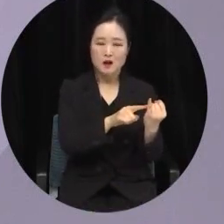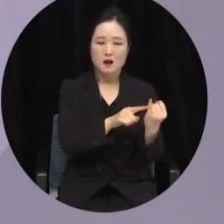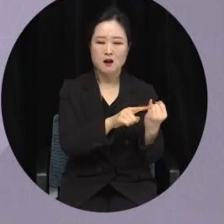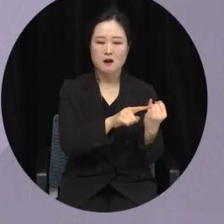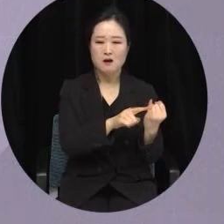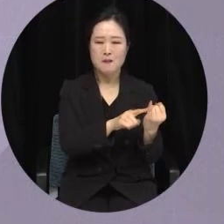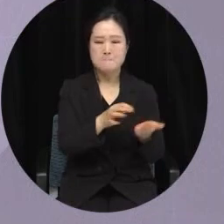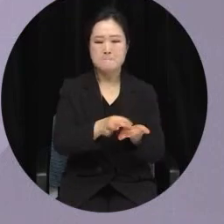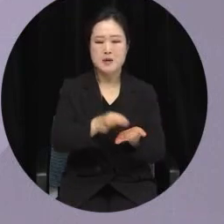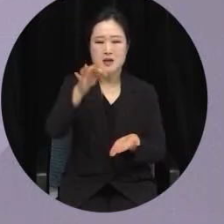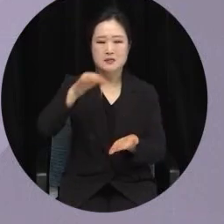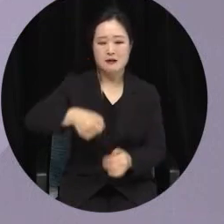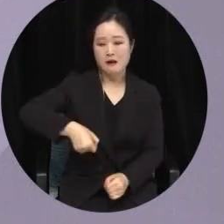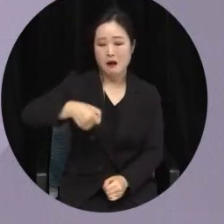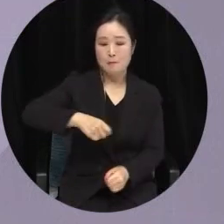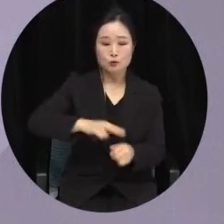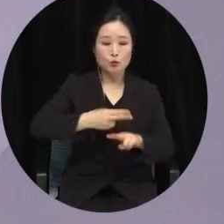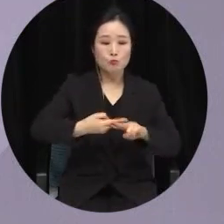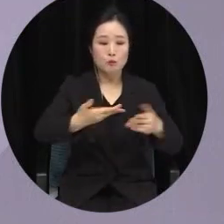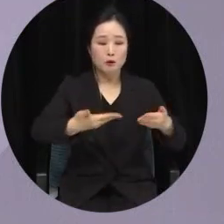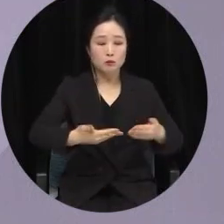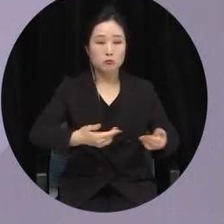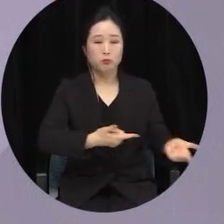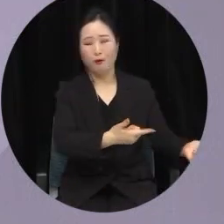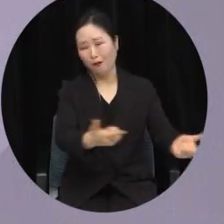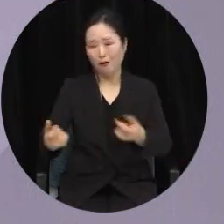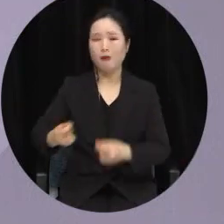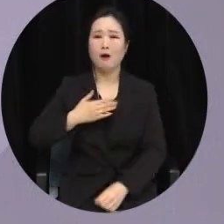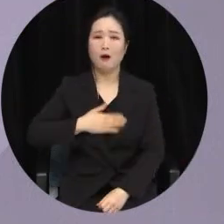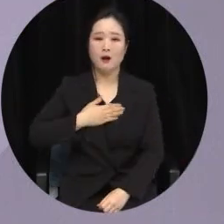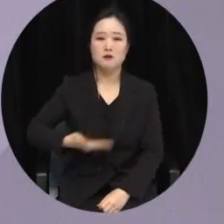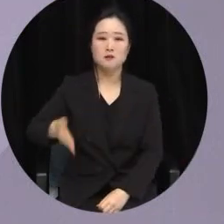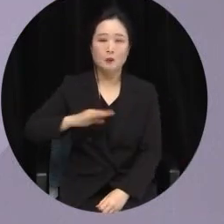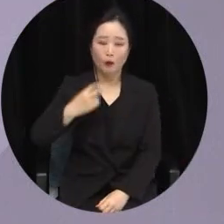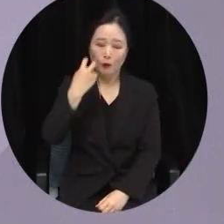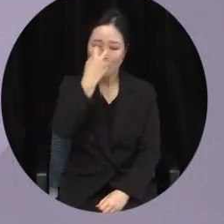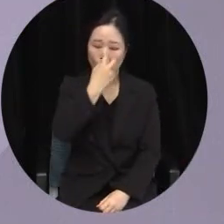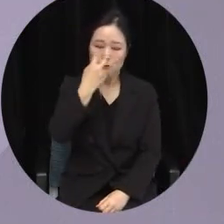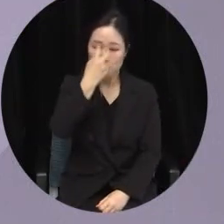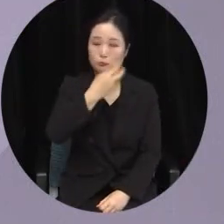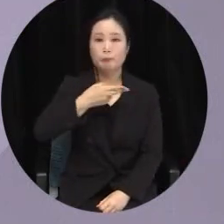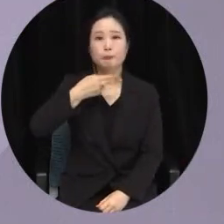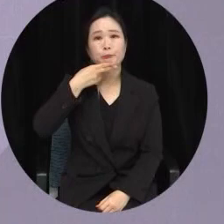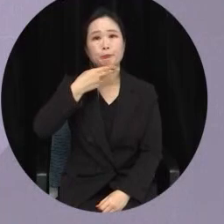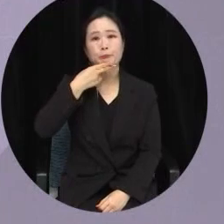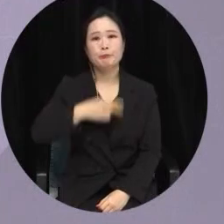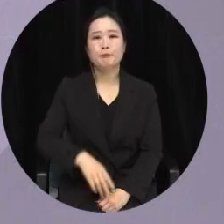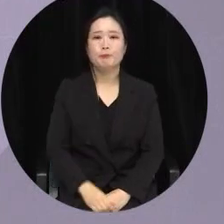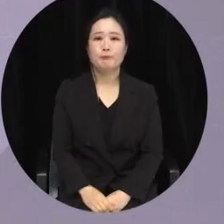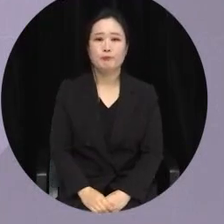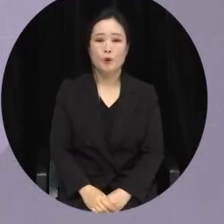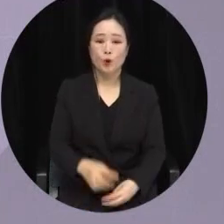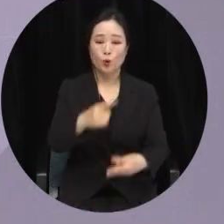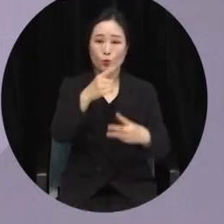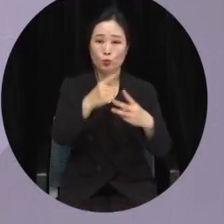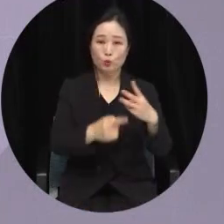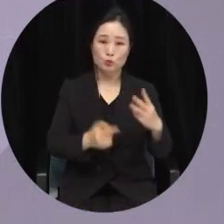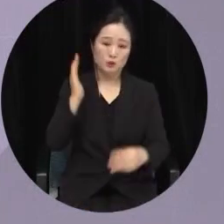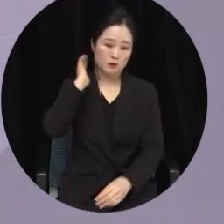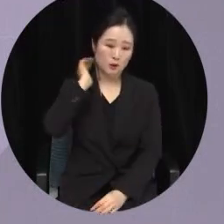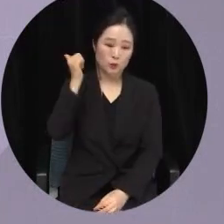아는 사실입니다. 하지만 수사는 전혀 이루어지지 않고 있습니다. 이것이 윤 대통령이 말한